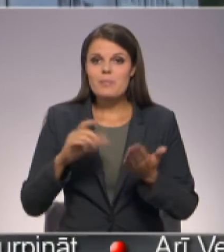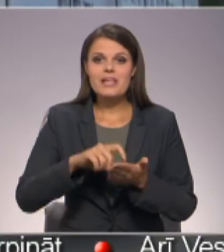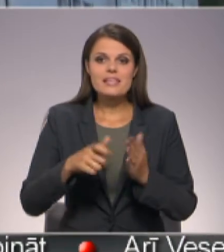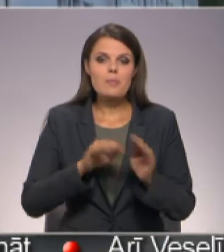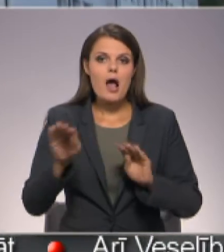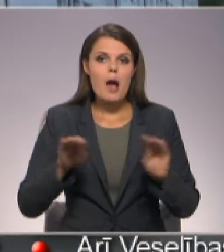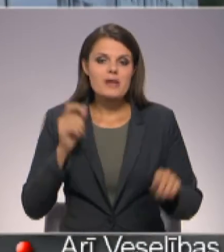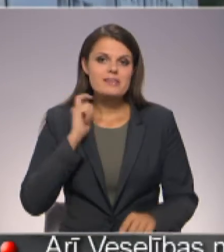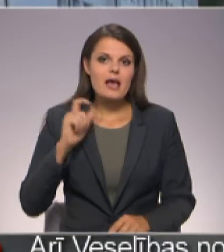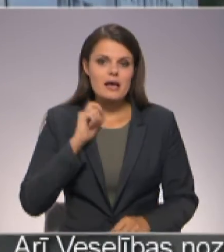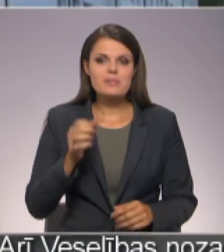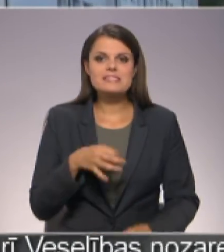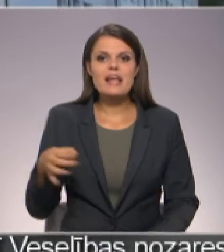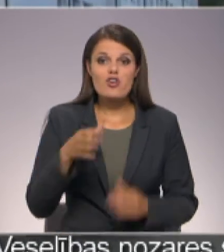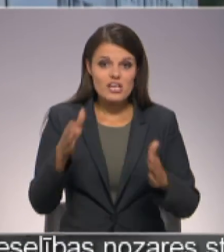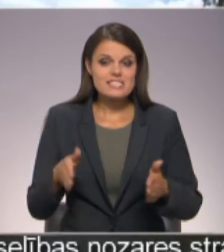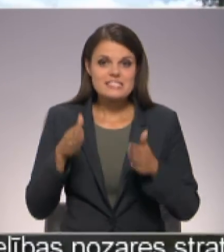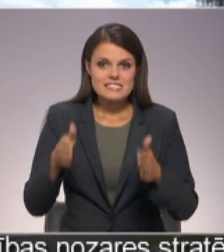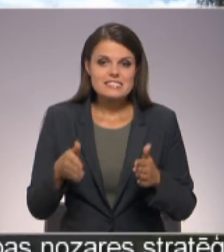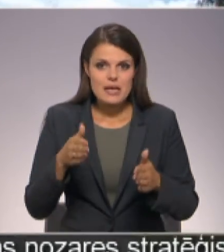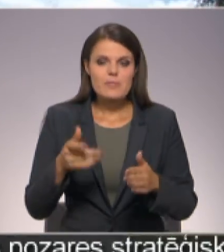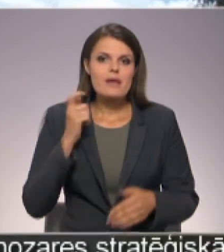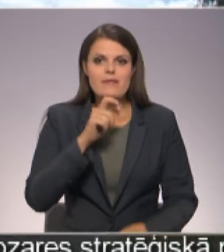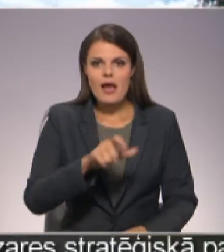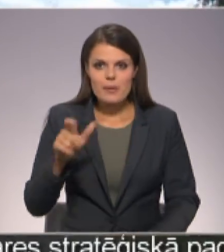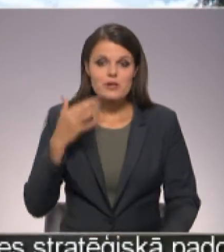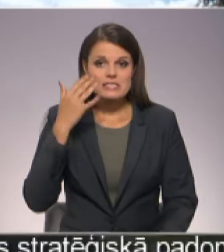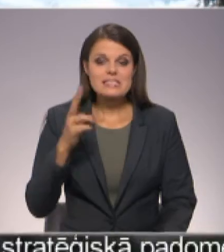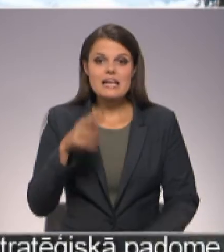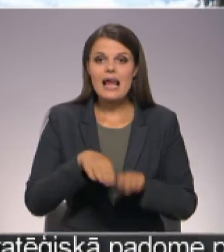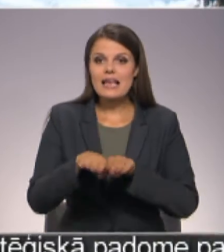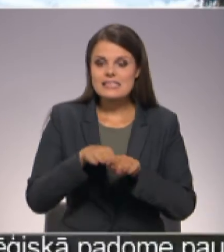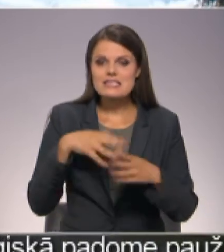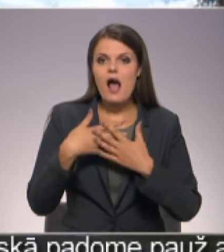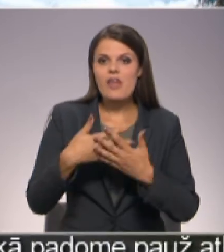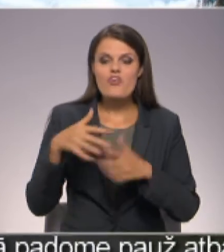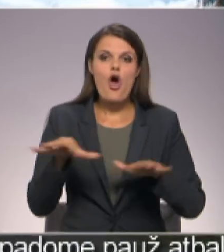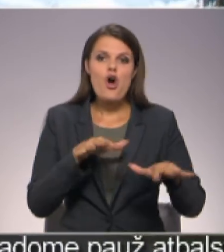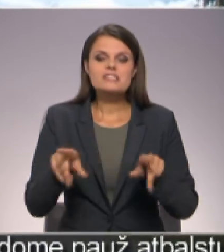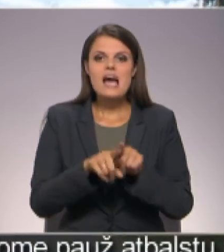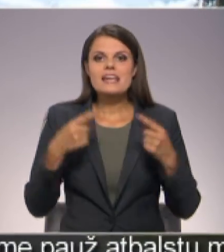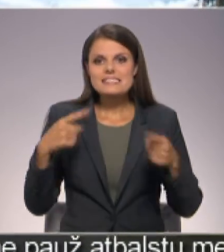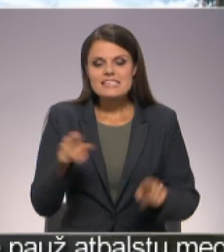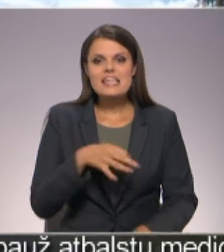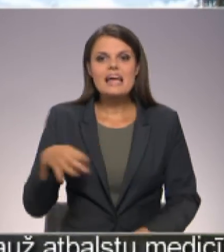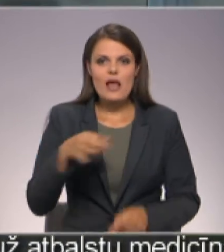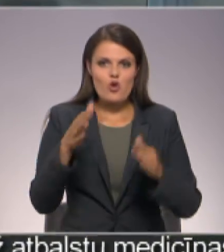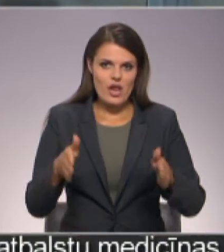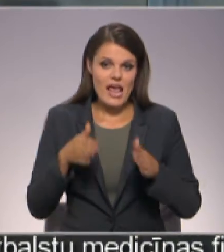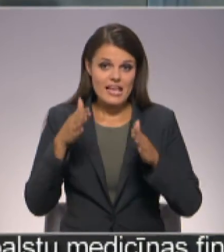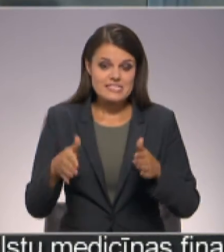un aprīkojumu Jēkabpils reģionālā slimnīca. Jēkabpilieši cer, ka turpmāk līdzīgas aktivitātes organizēs arī citas reģionālās